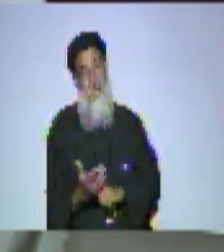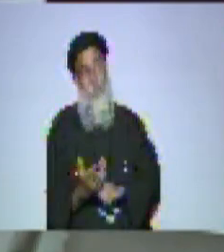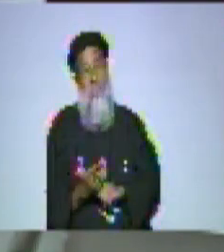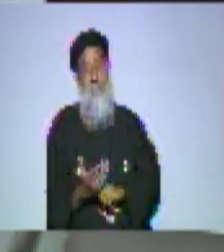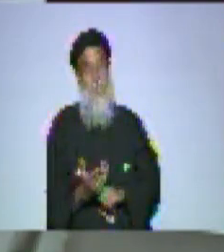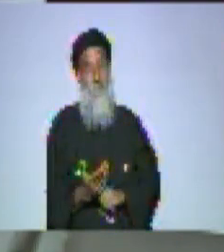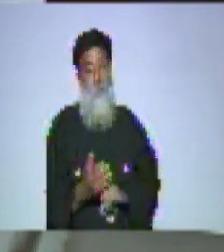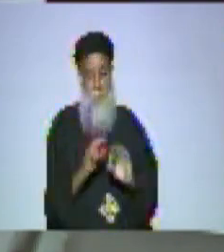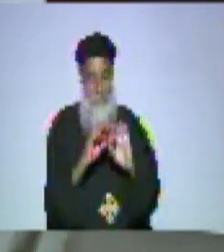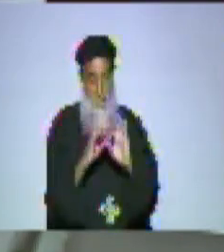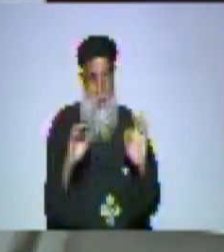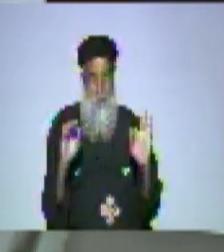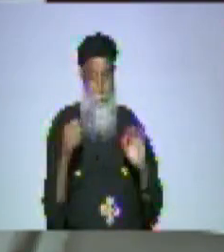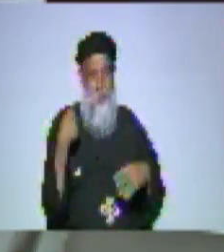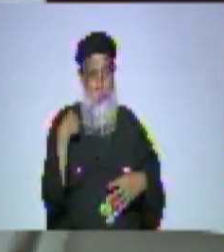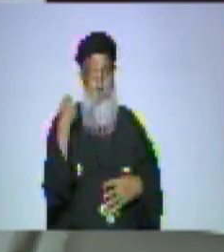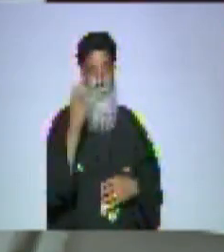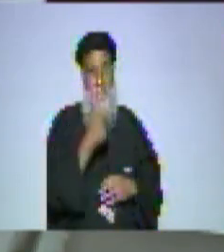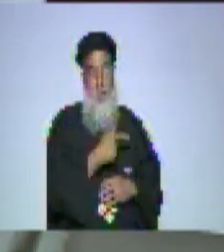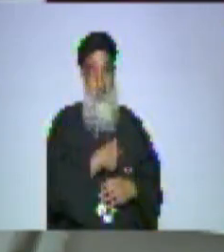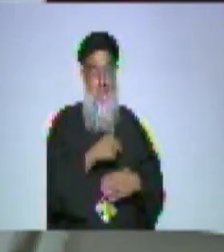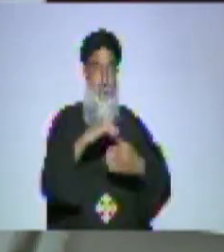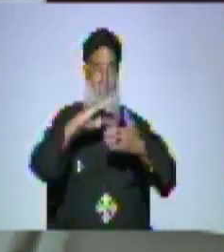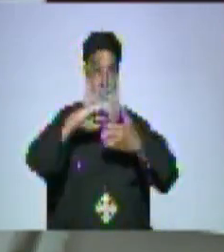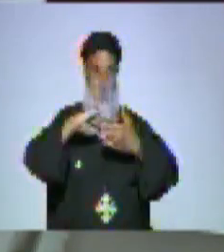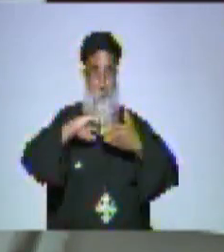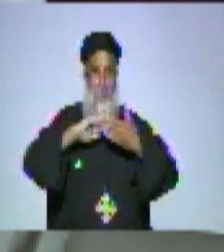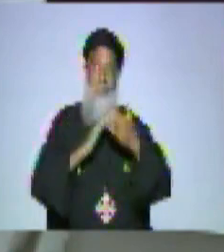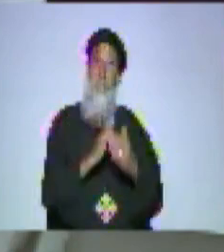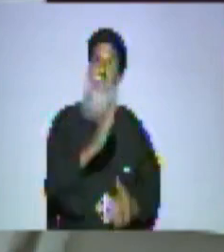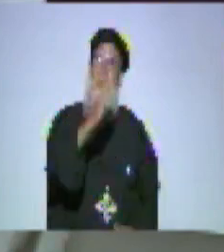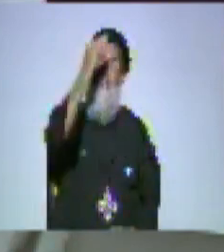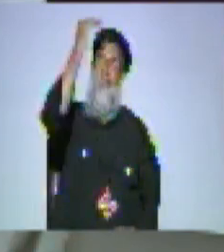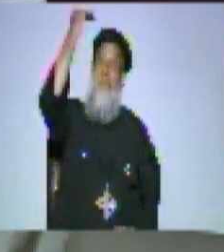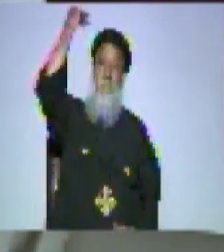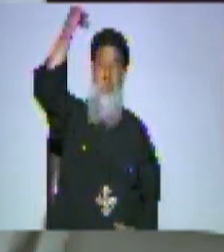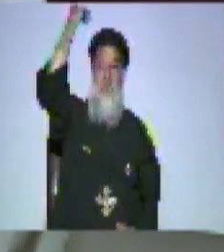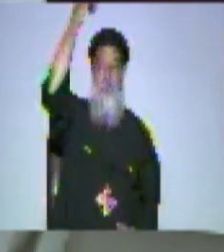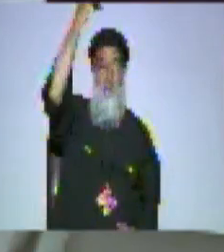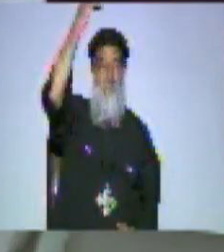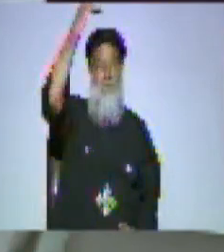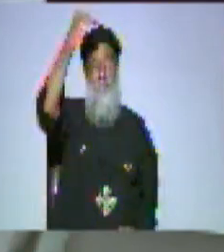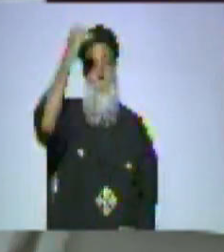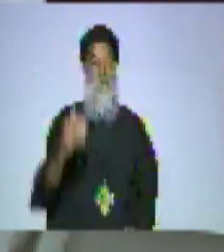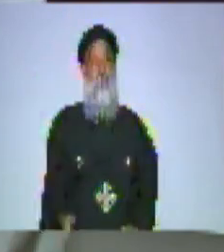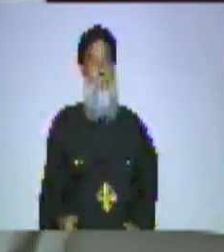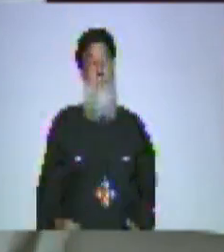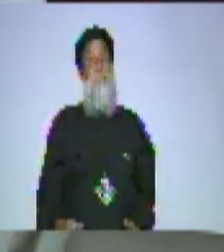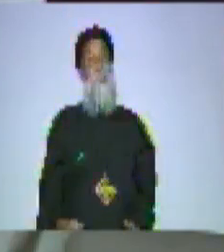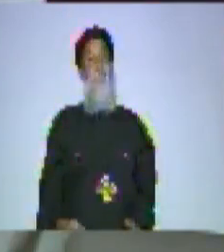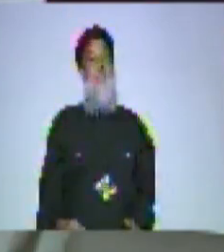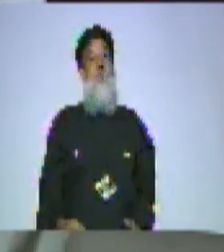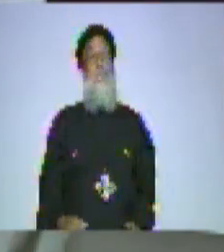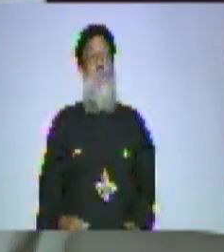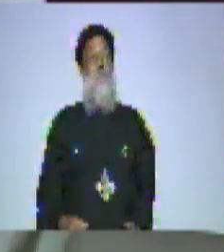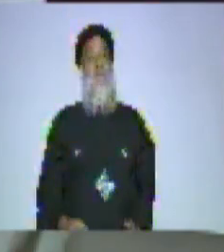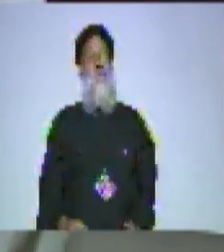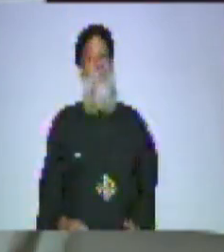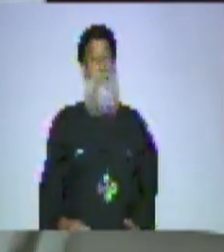شنوده قديس وشفيع علينا في السماء ايا كان بقى يعني